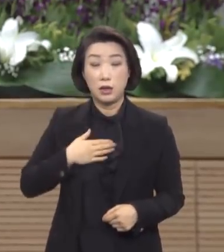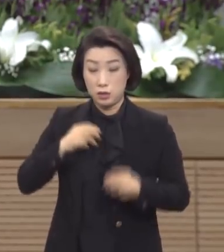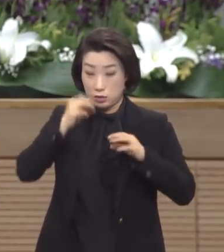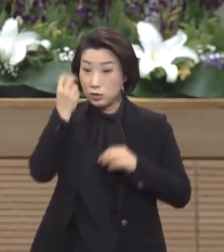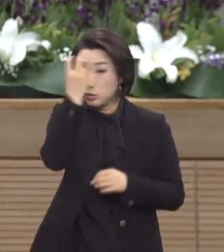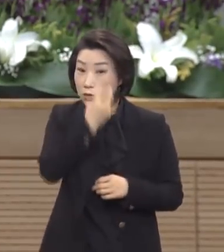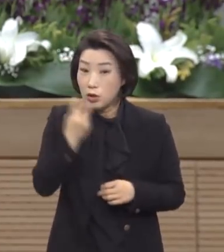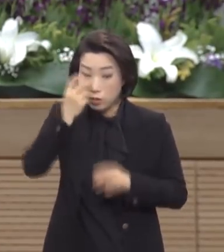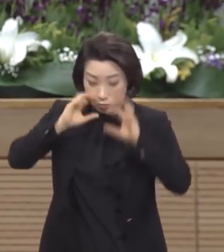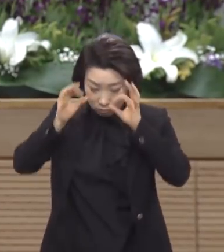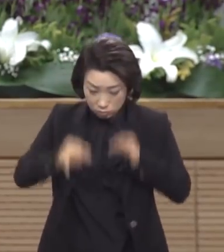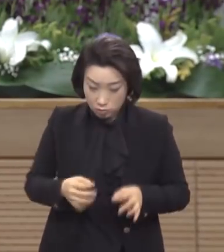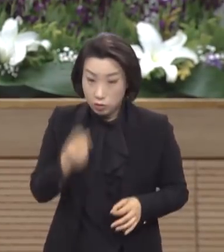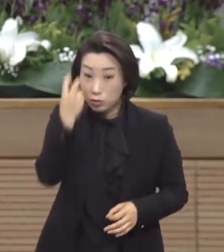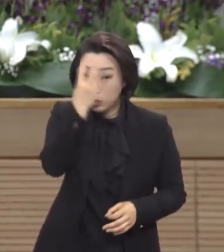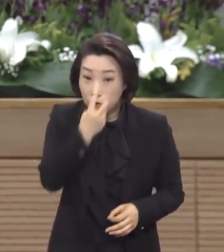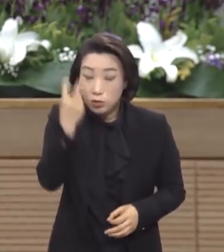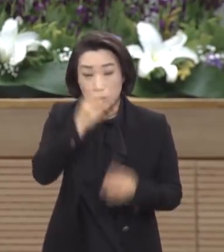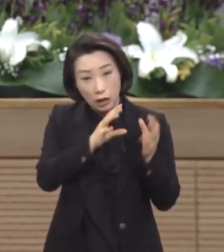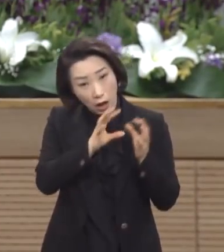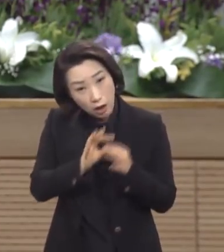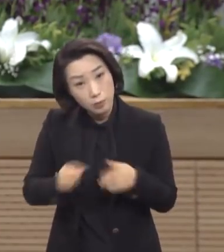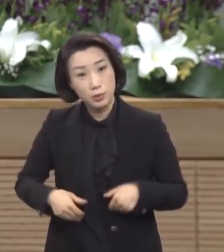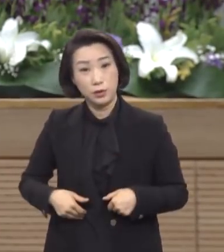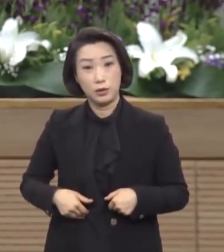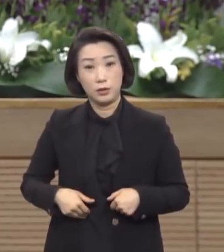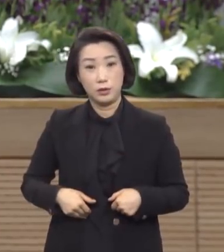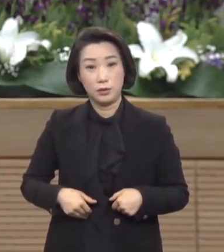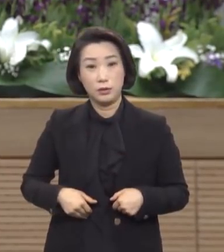점검을 쉼없이 해가면서